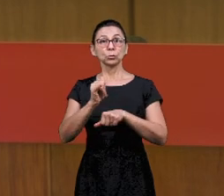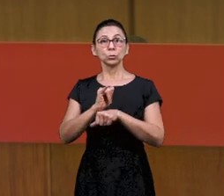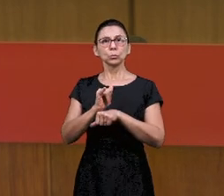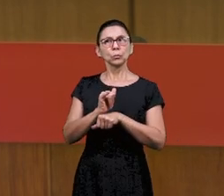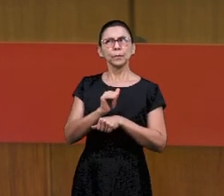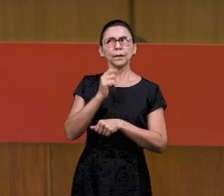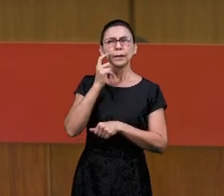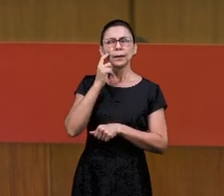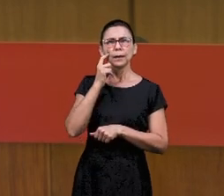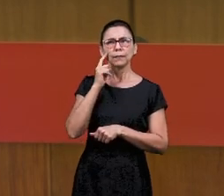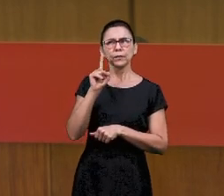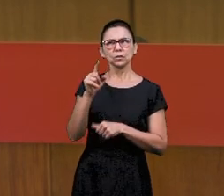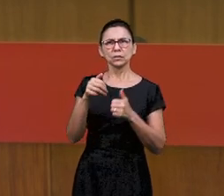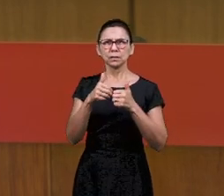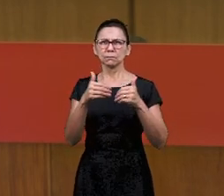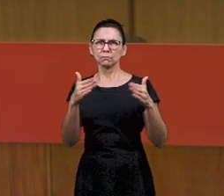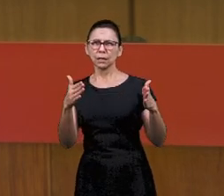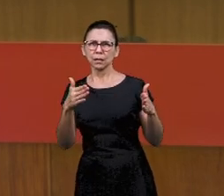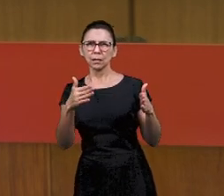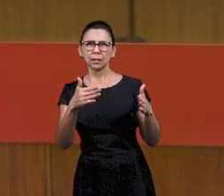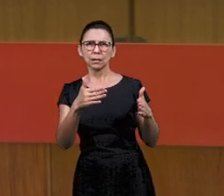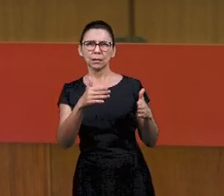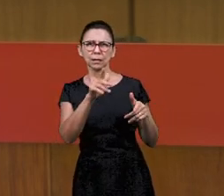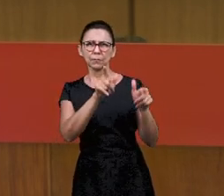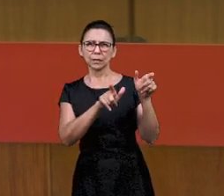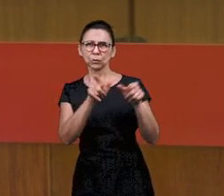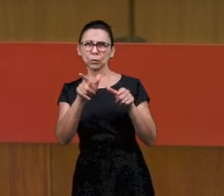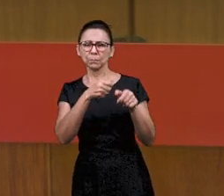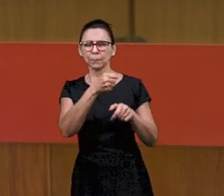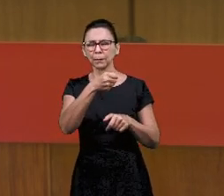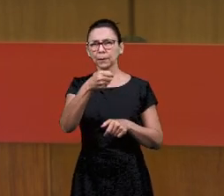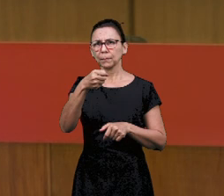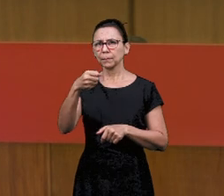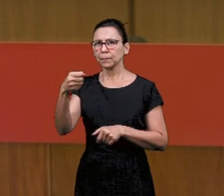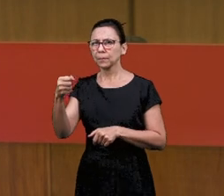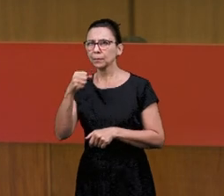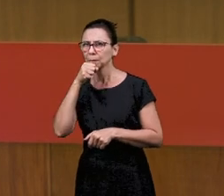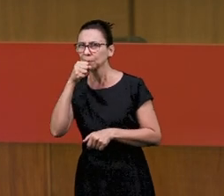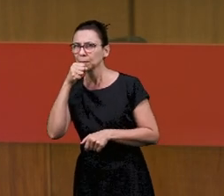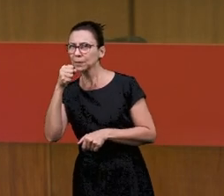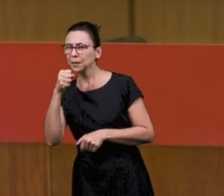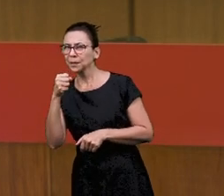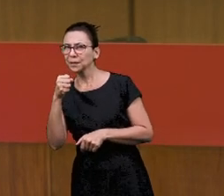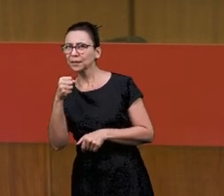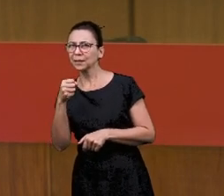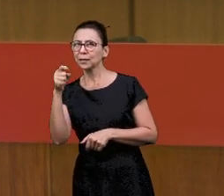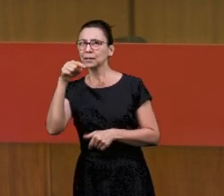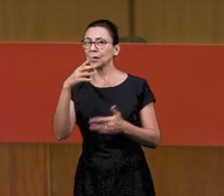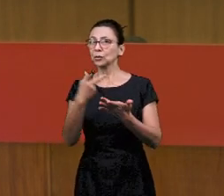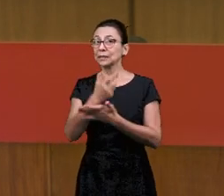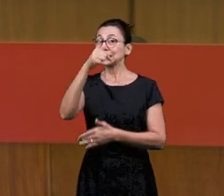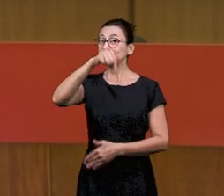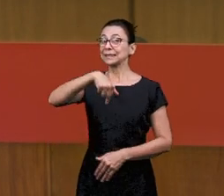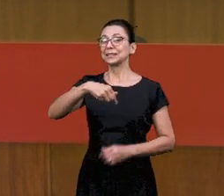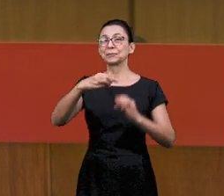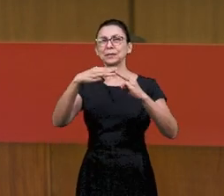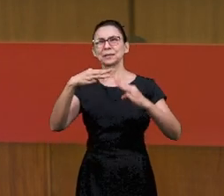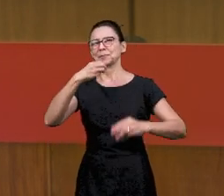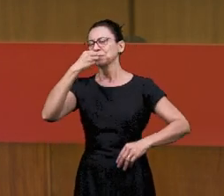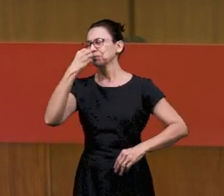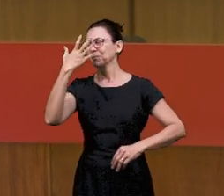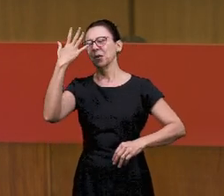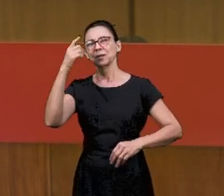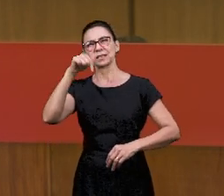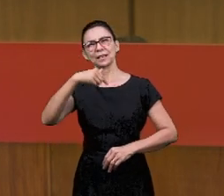faisant toute cette partie initiale, en donnant l'interview de quelques pasteurs, en parlant de ce que nous vivons au Manaïm. C'est très bien d'être